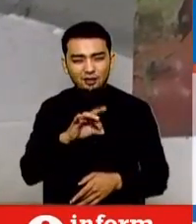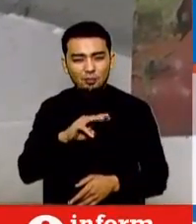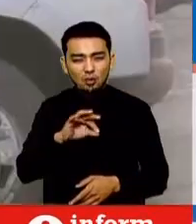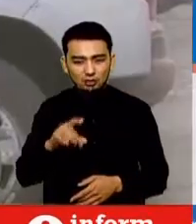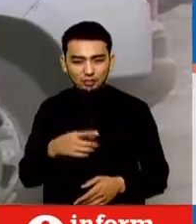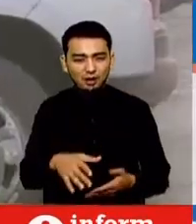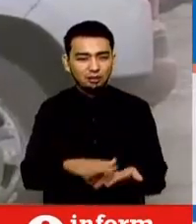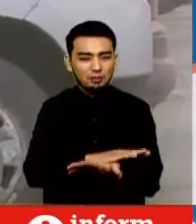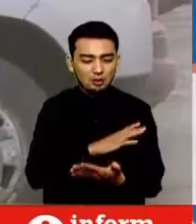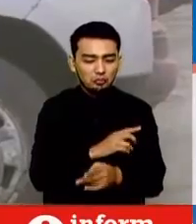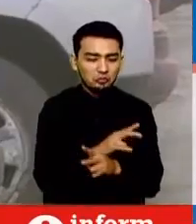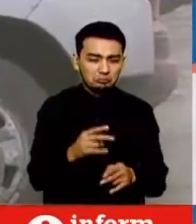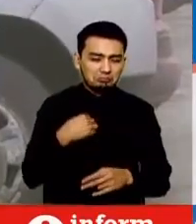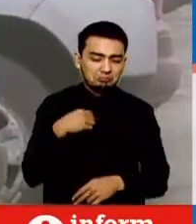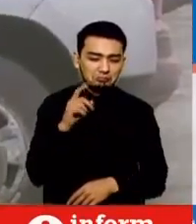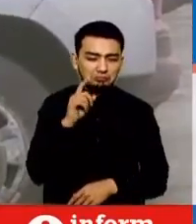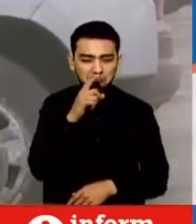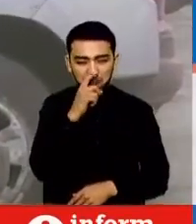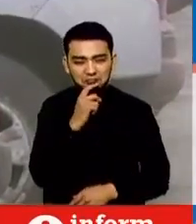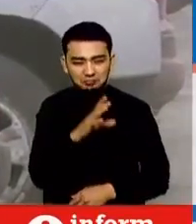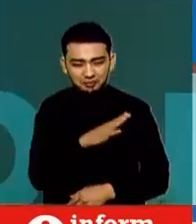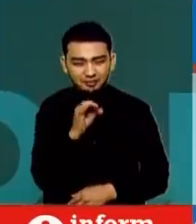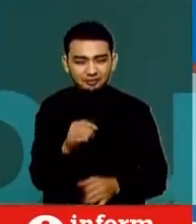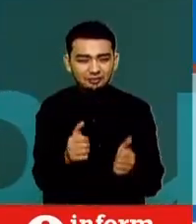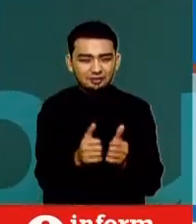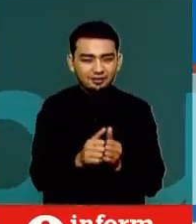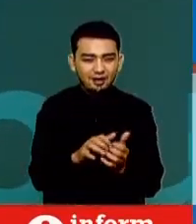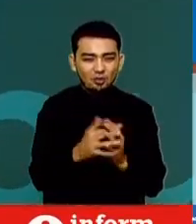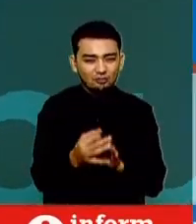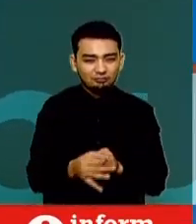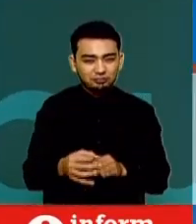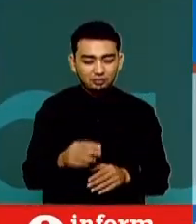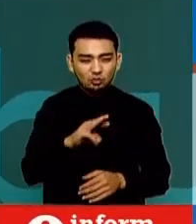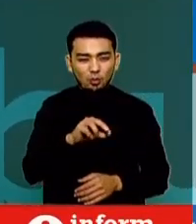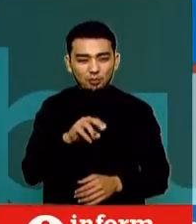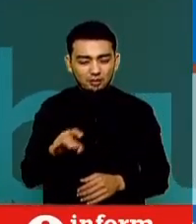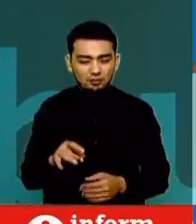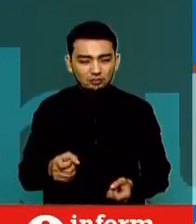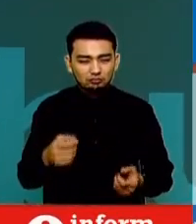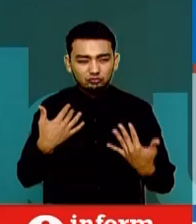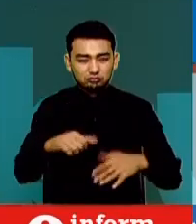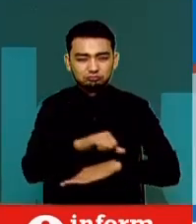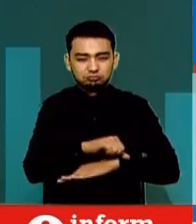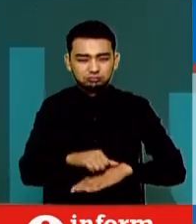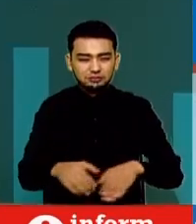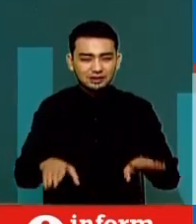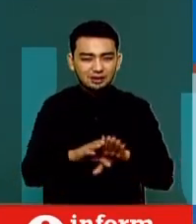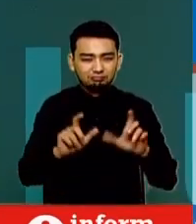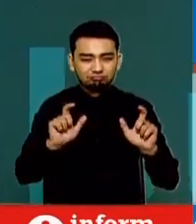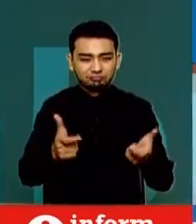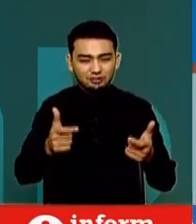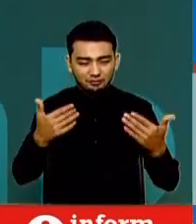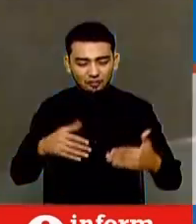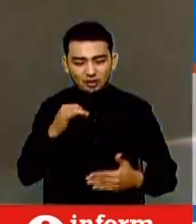отменили, тогда никто ничего не подозревал. Но ночью на въезде в соседний поселок Топар установили блокпост. Второй въезд со стороны Жартаса перекрыли вовсе.